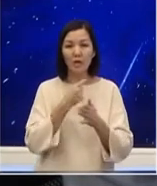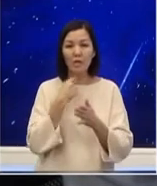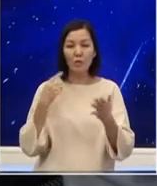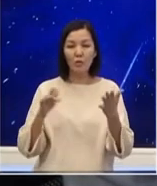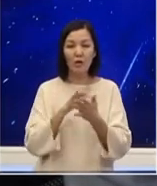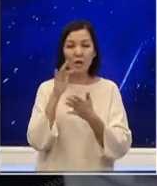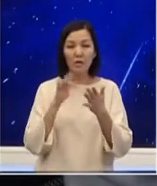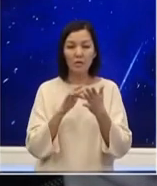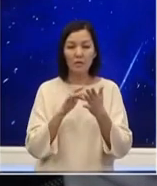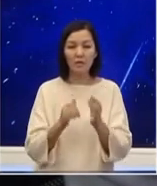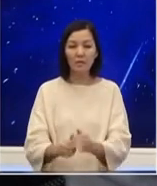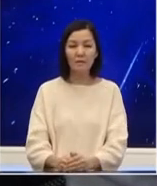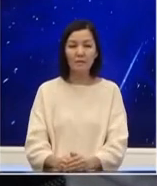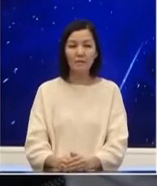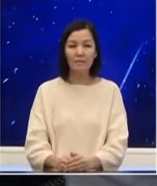қаласы ма?